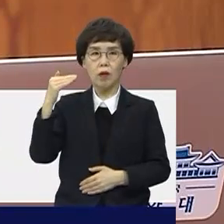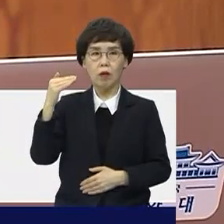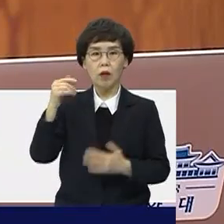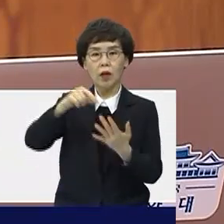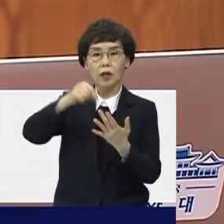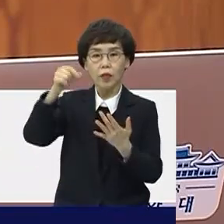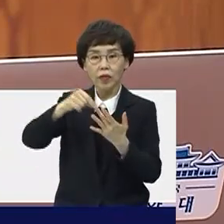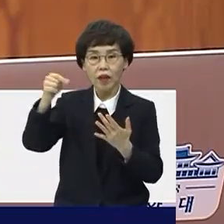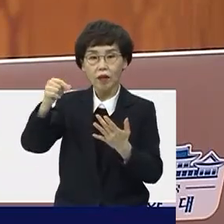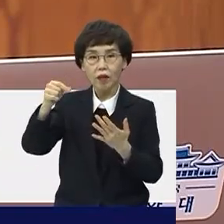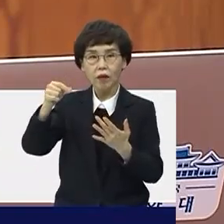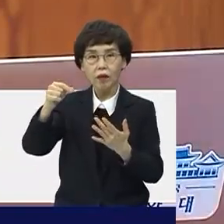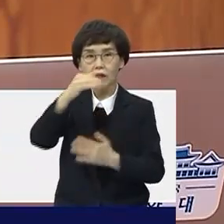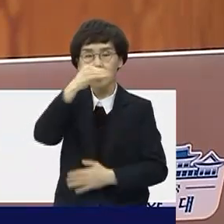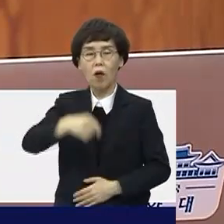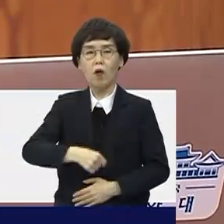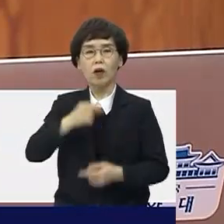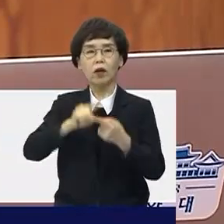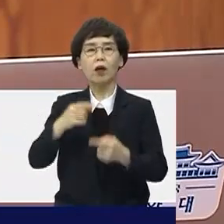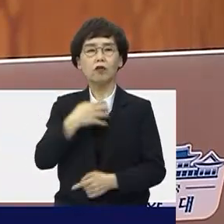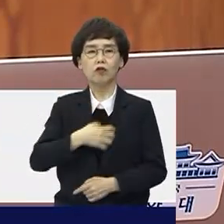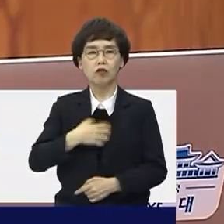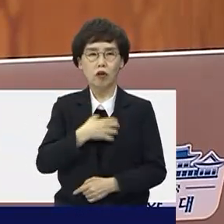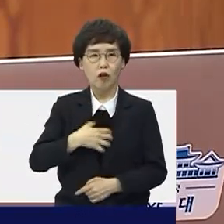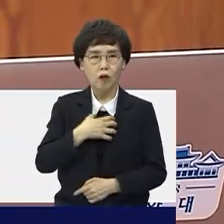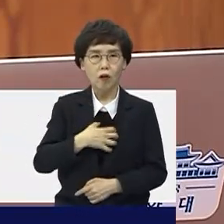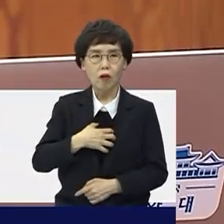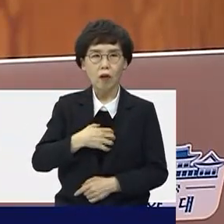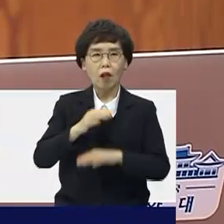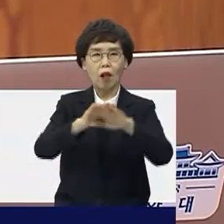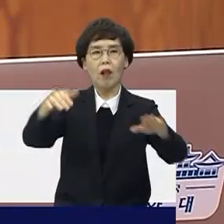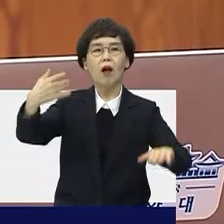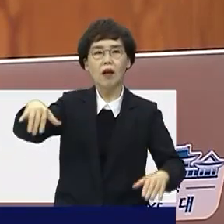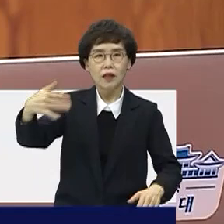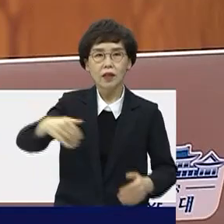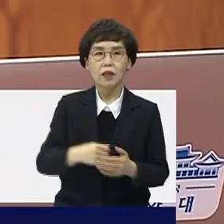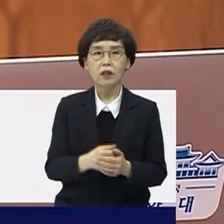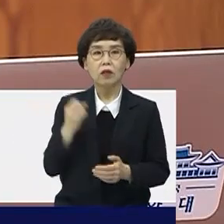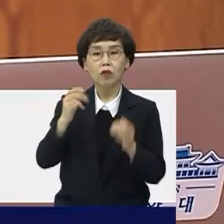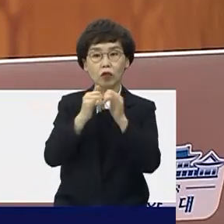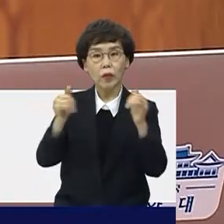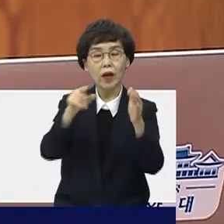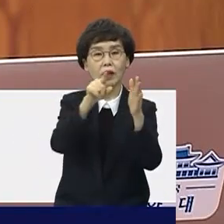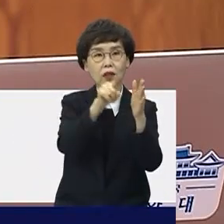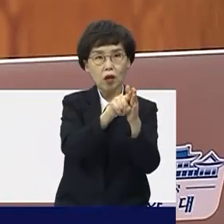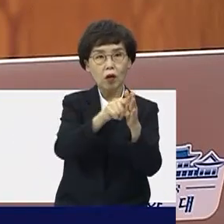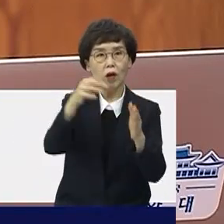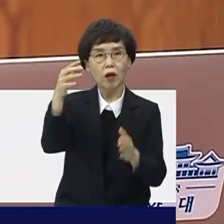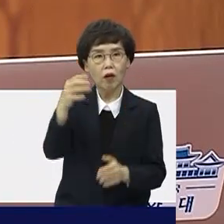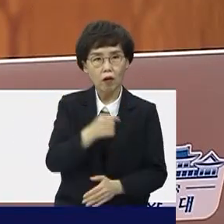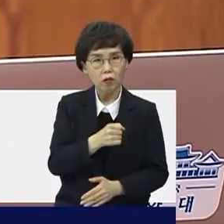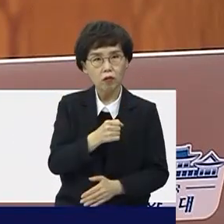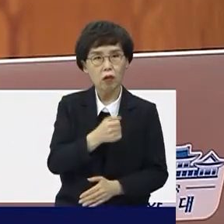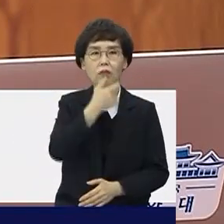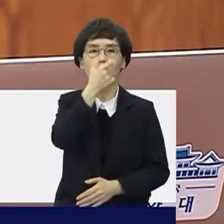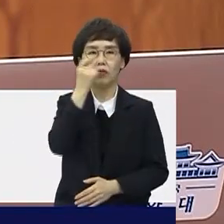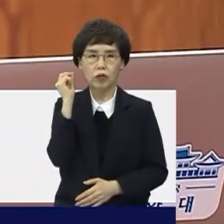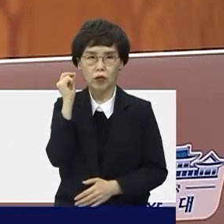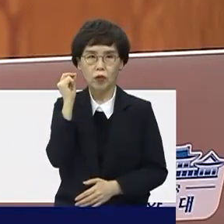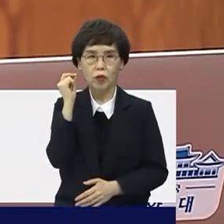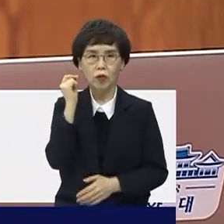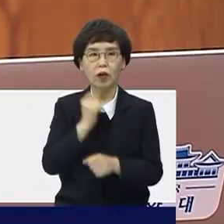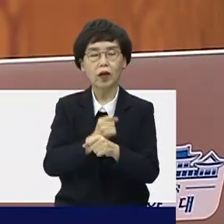선택적 정의에 대한 우려가 여전히 해소되지 않았고 국민의 신뢰를 얻기에 충분하지